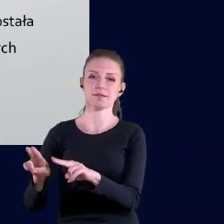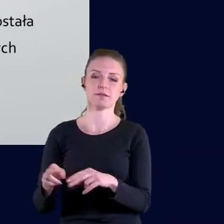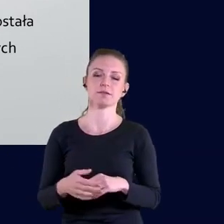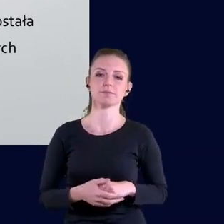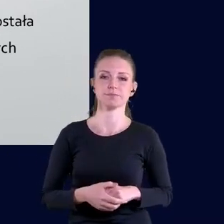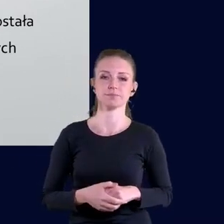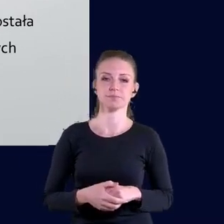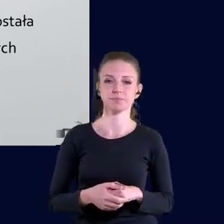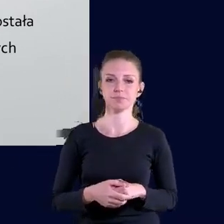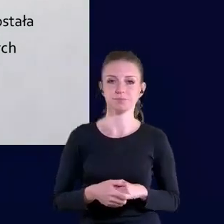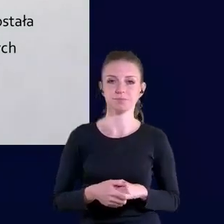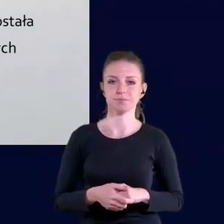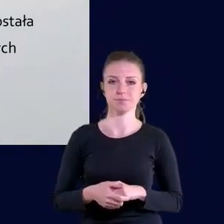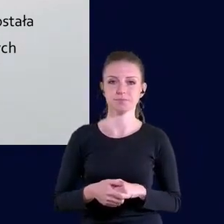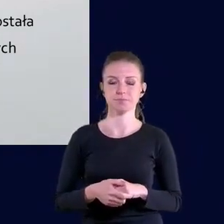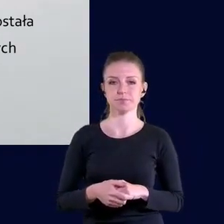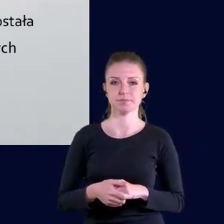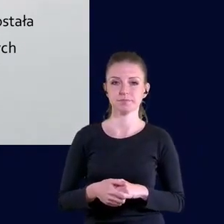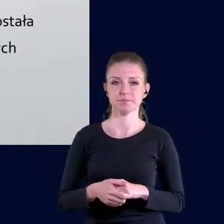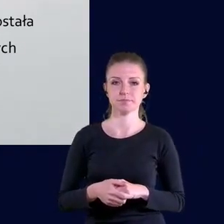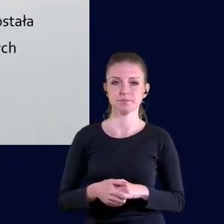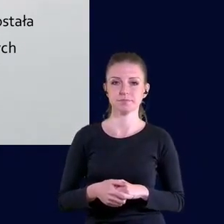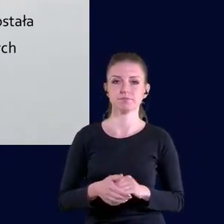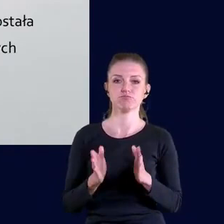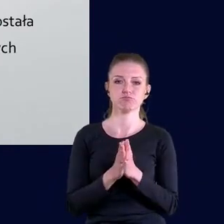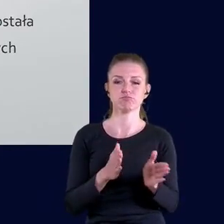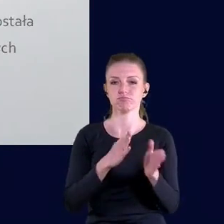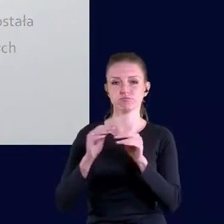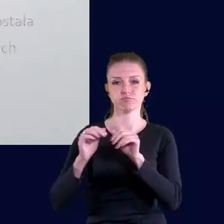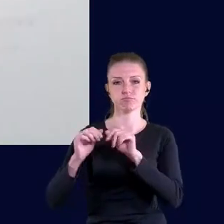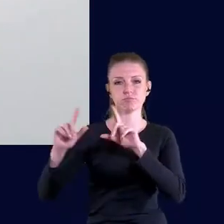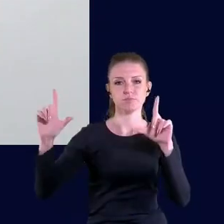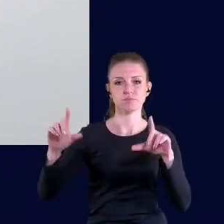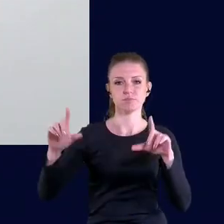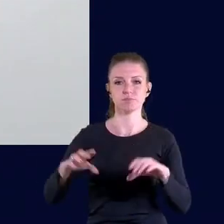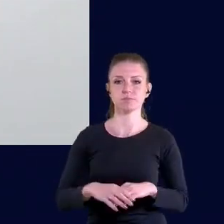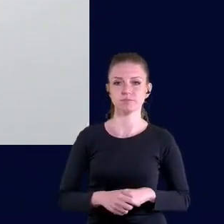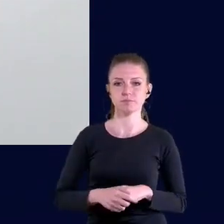sfinalizowanie tutaj proszę następny slajd